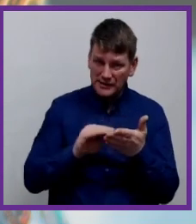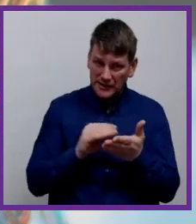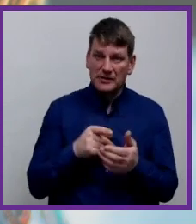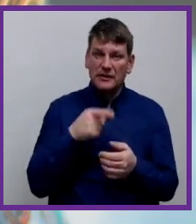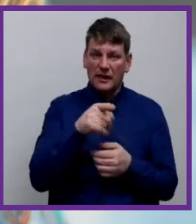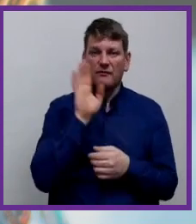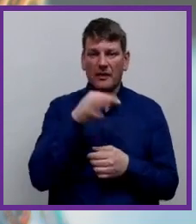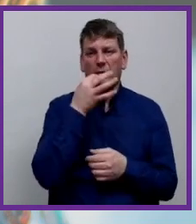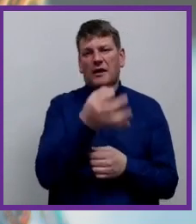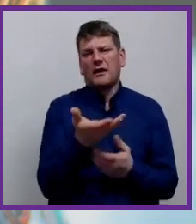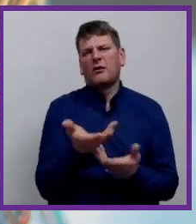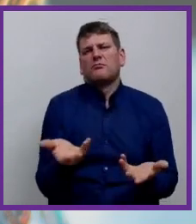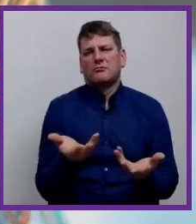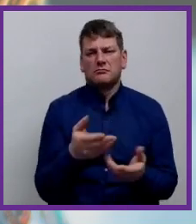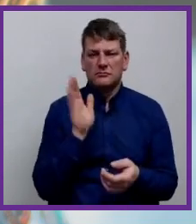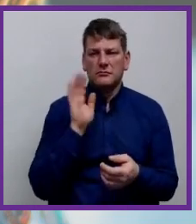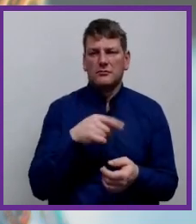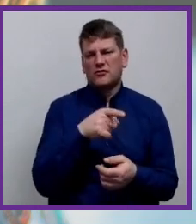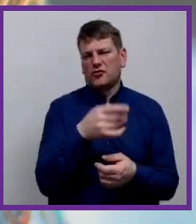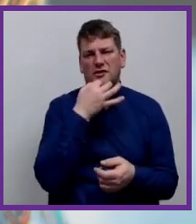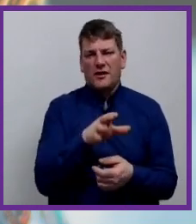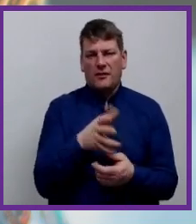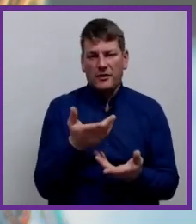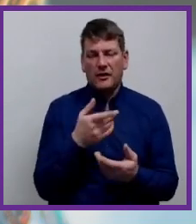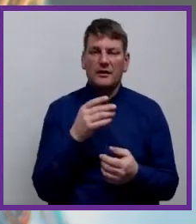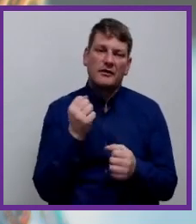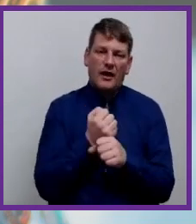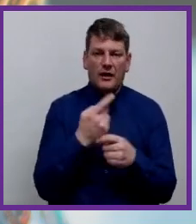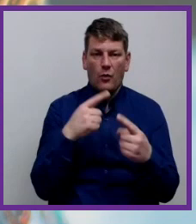var teikt, lau, vispār noteikti kaut kā mums šitas te nepatīk, ko tu dari.